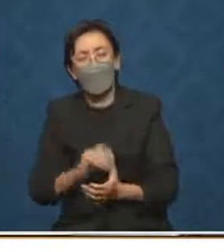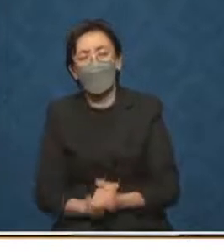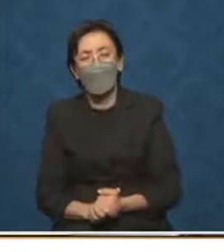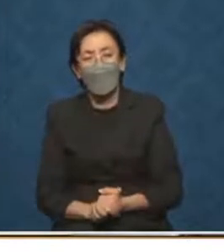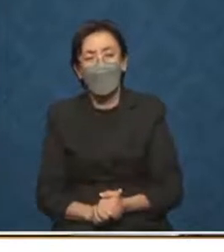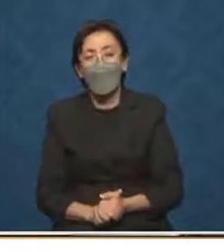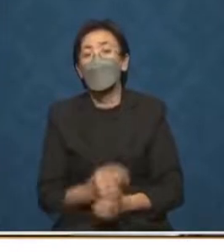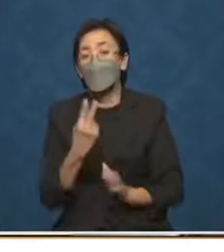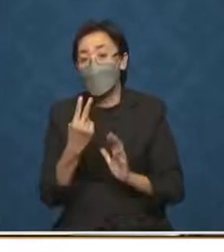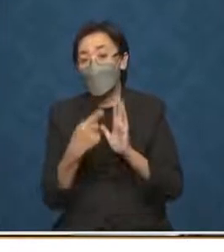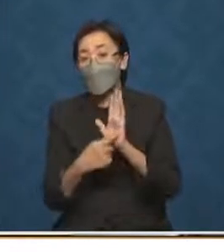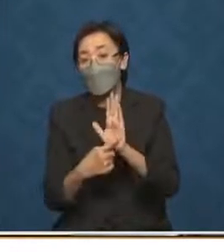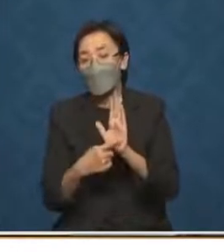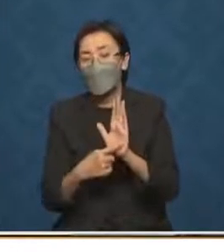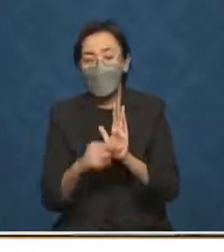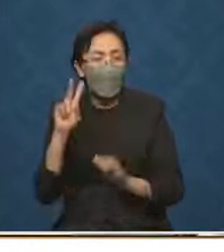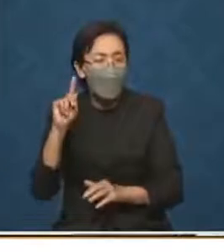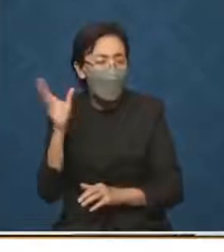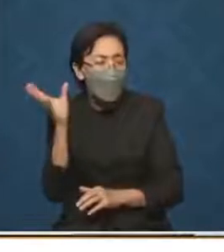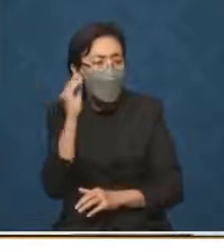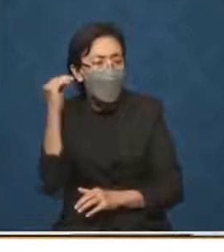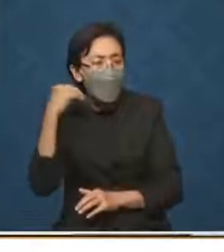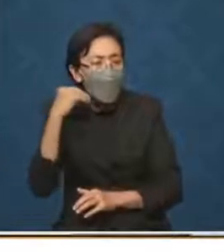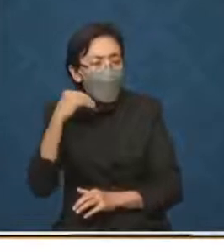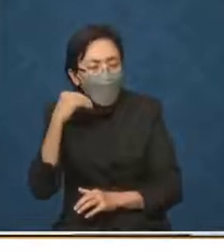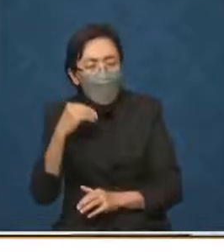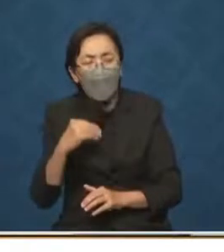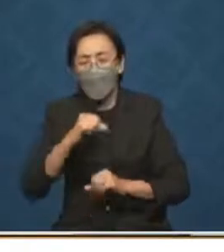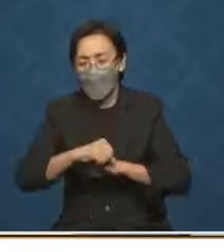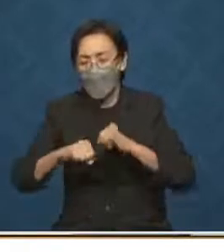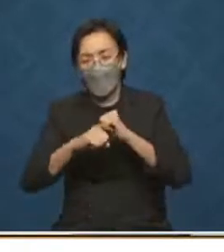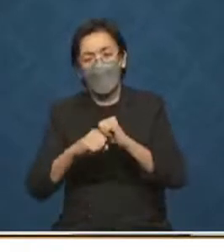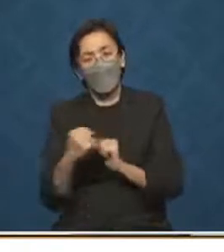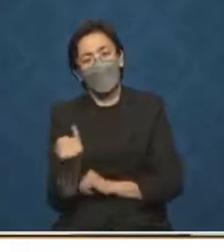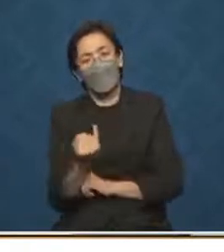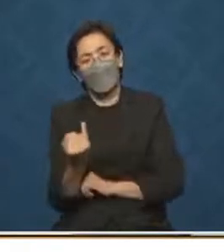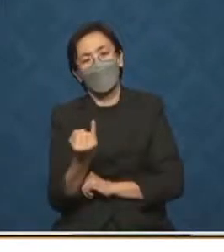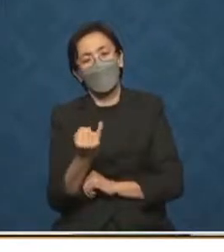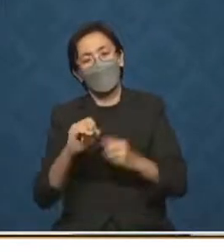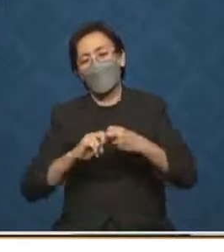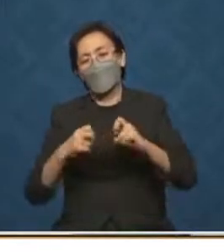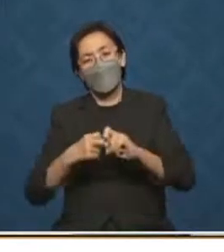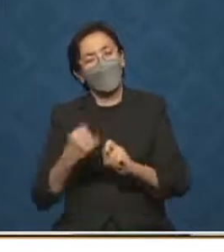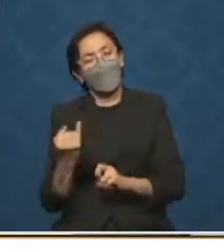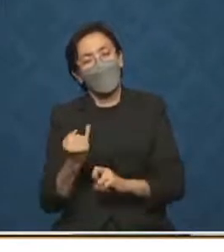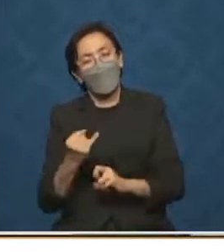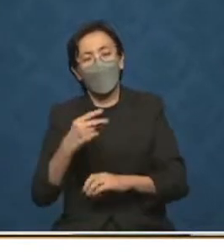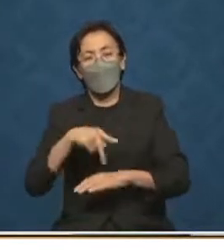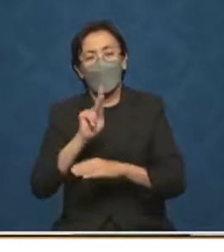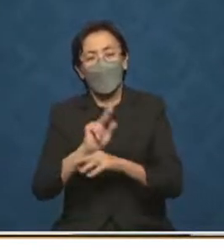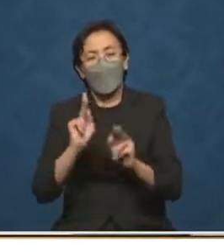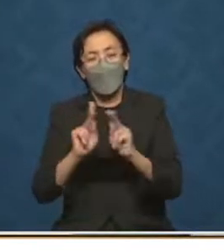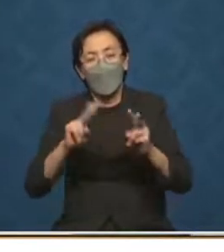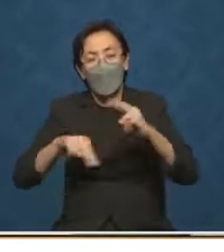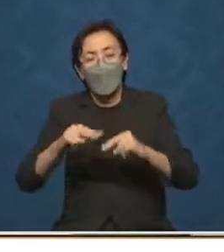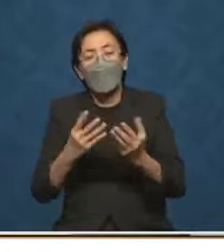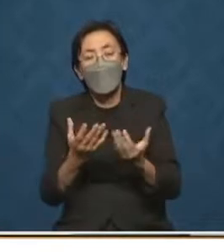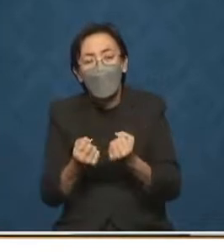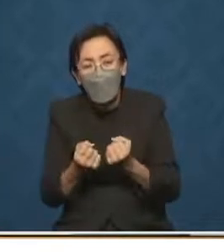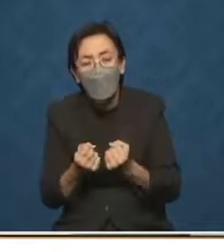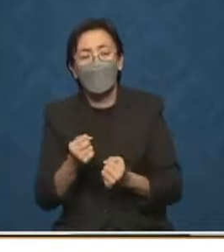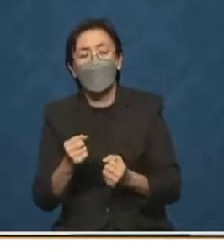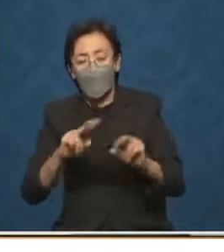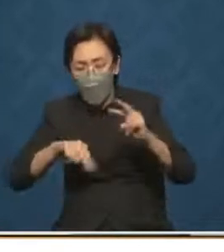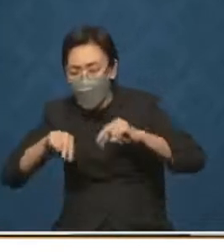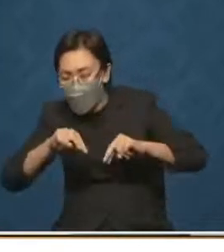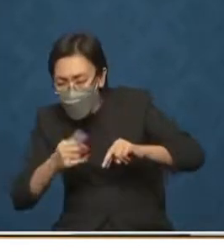ฏอย่างทเห็น เริมมขาวหน้าหูเรื่องของคณภาพการก่อสร้างจนทำให้ประทานขนาคกรรมการตรวจรบพศดุผมเชื่อ